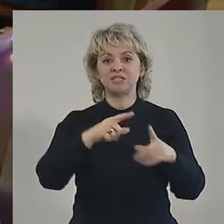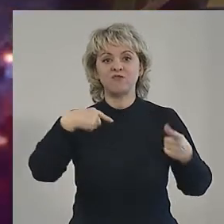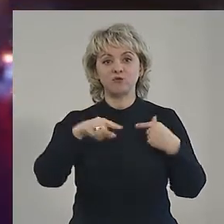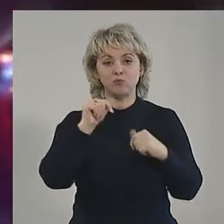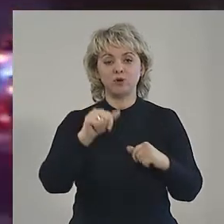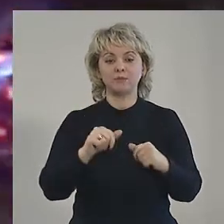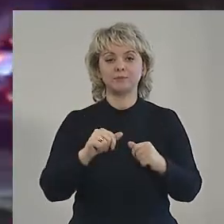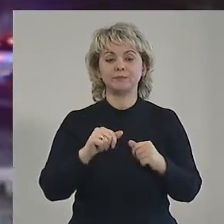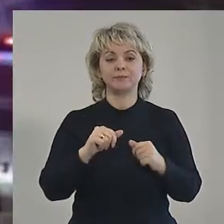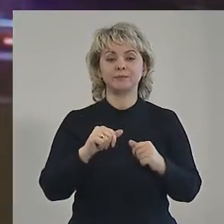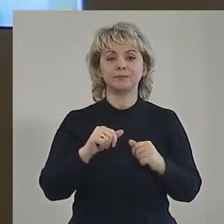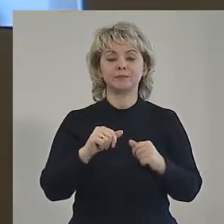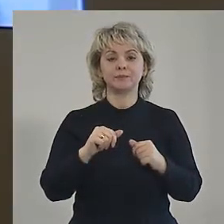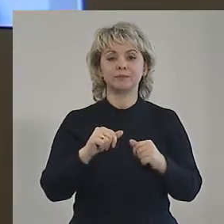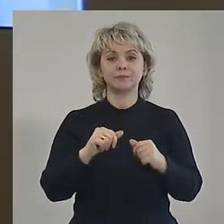Мундиаля.